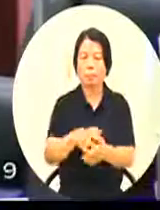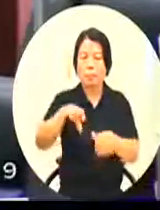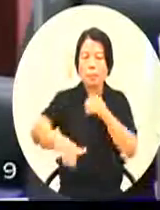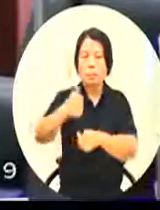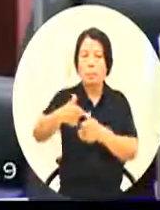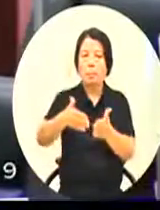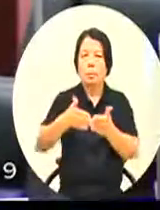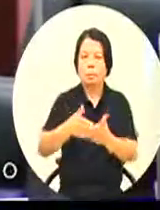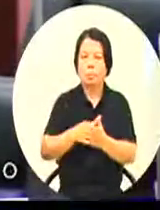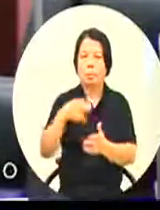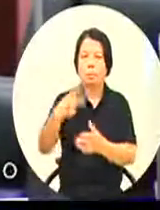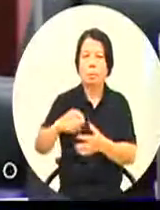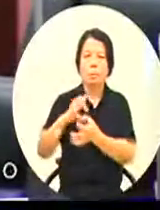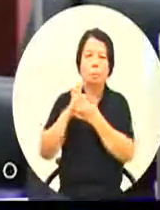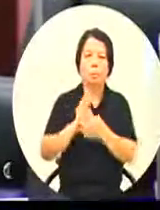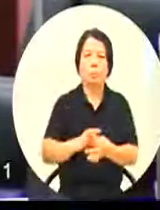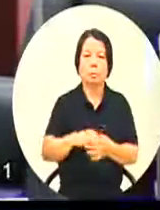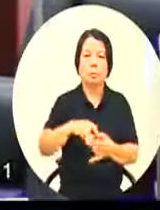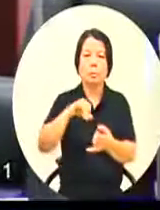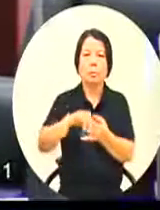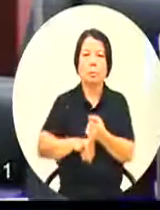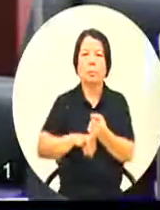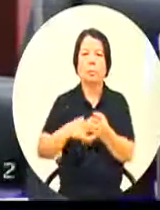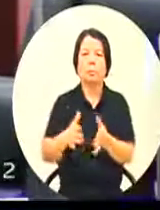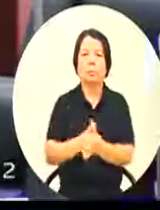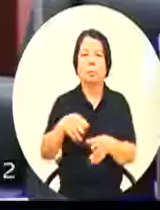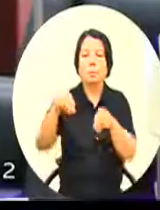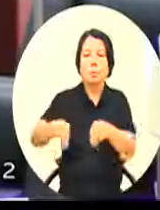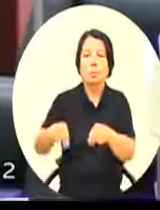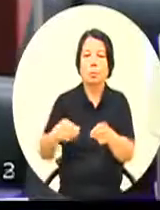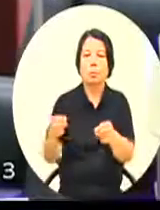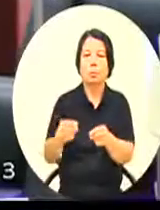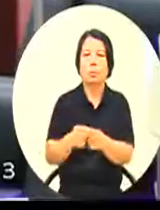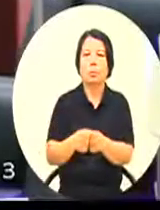还需要续约。好，第二个问题，你们续约完成了没有？